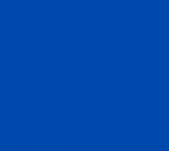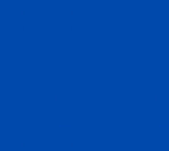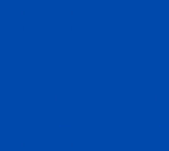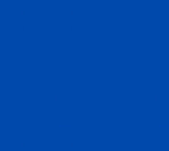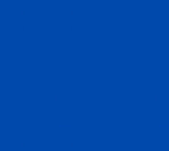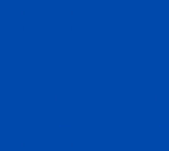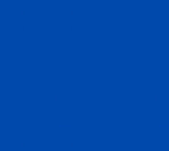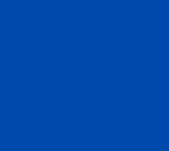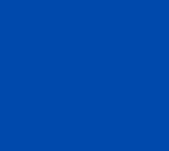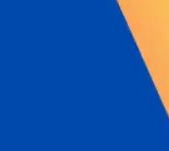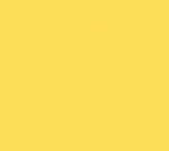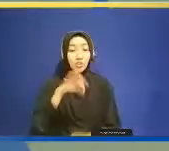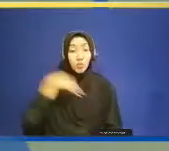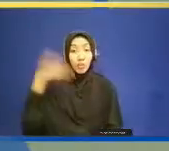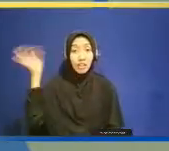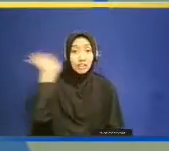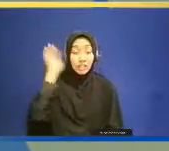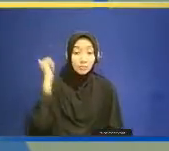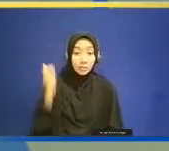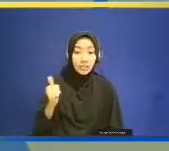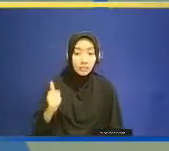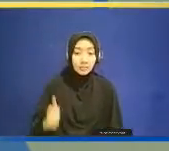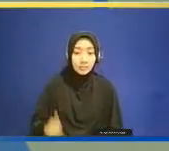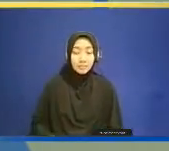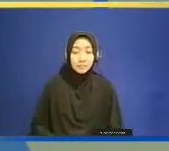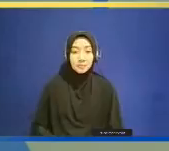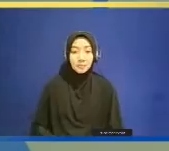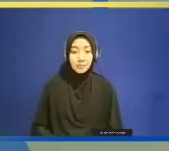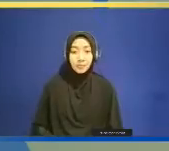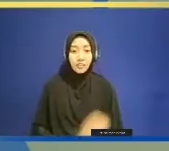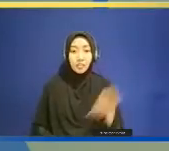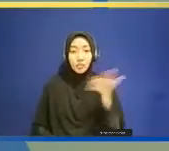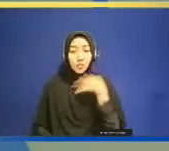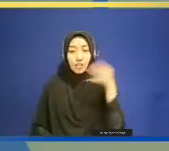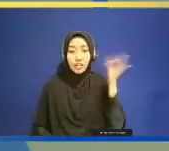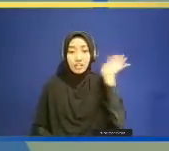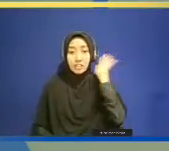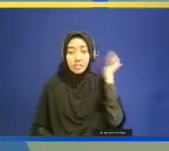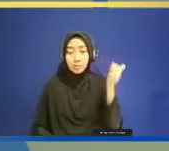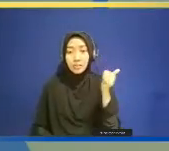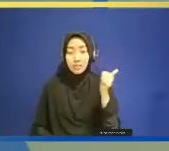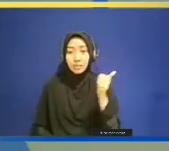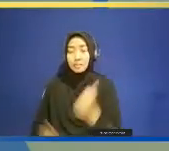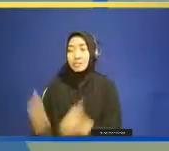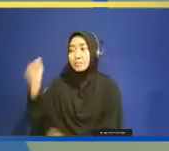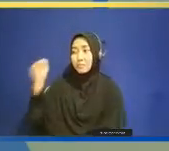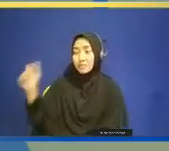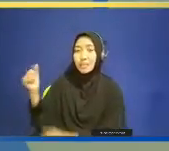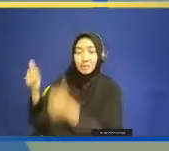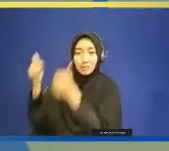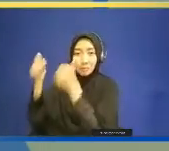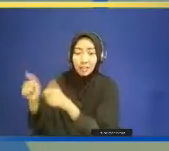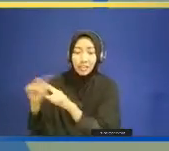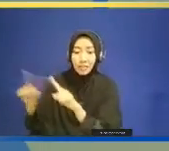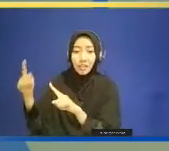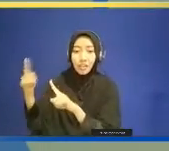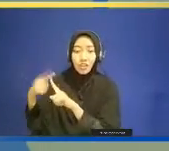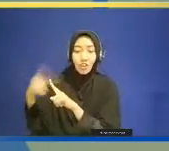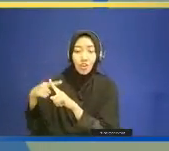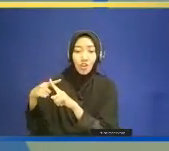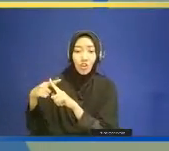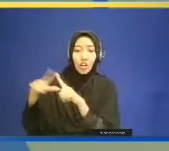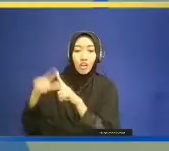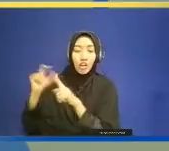bisa di negara ini suara saya bisa didengar bisa dengar dengan baik tapi tolong audioman boleh